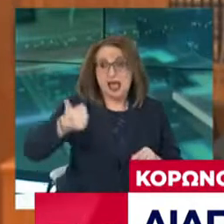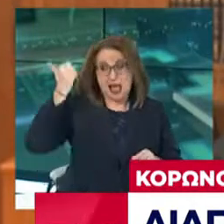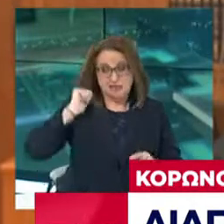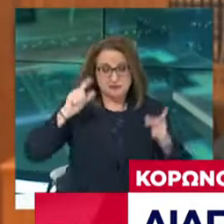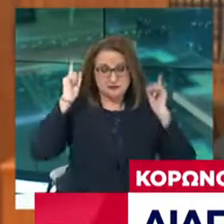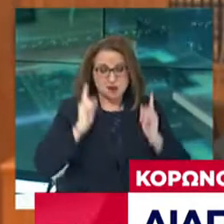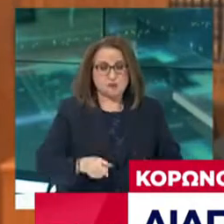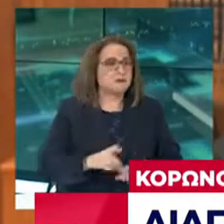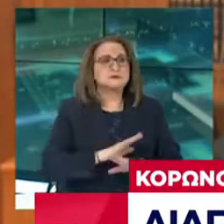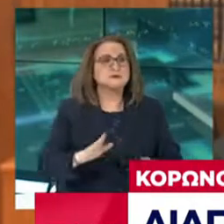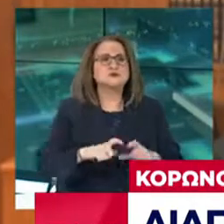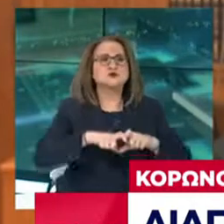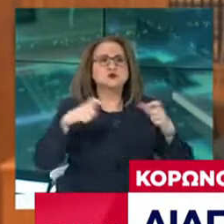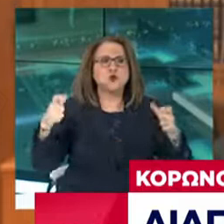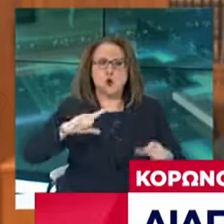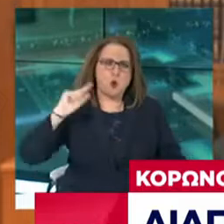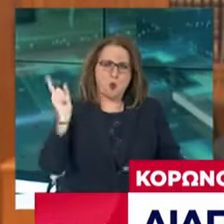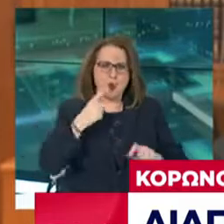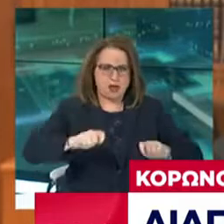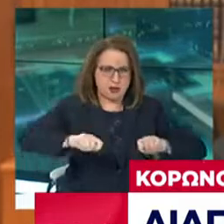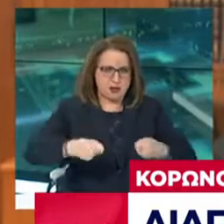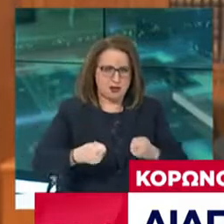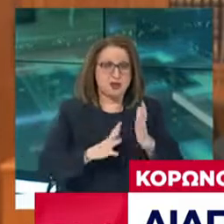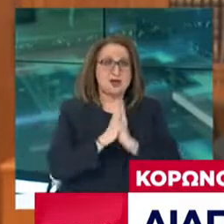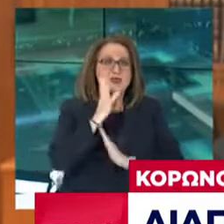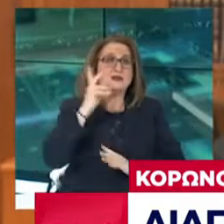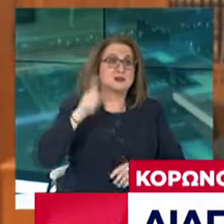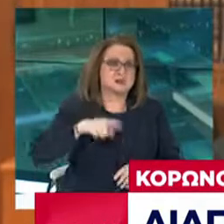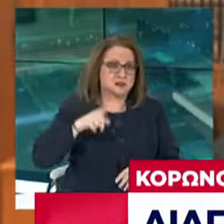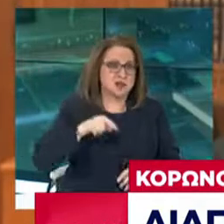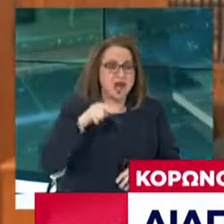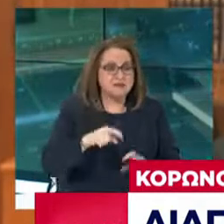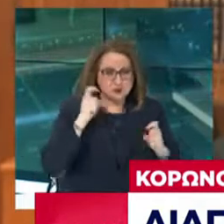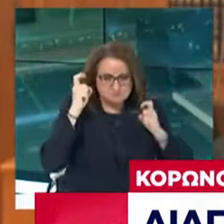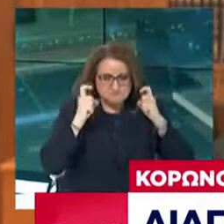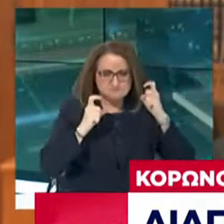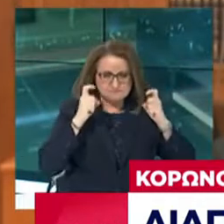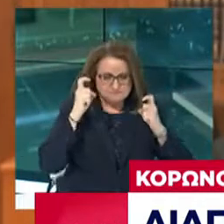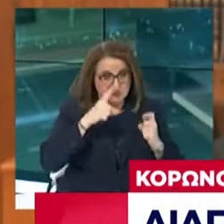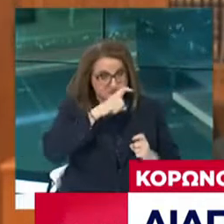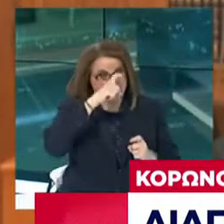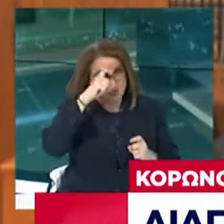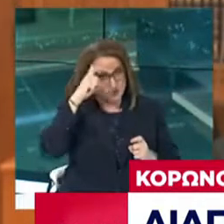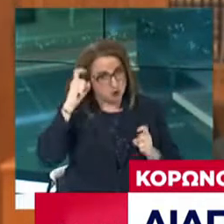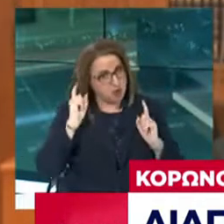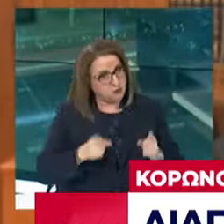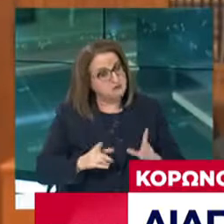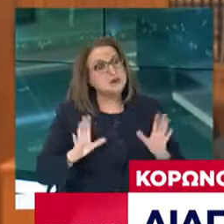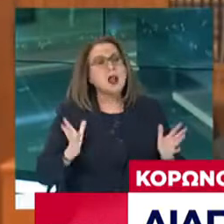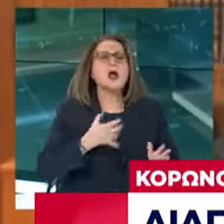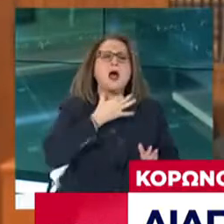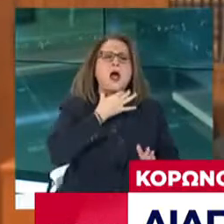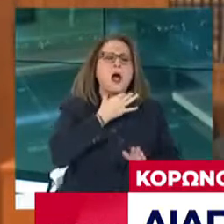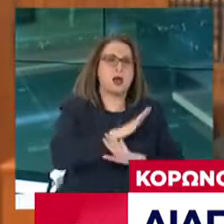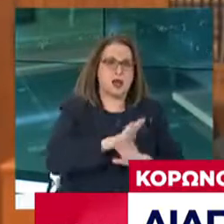μονάδες για 14 μέρες. Ήταν μια δύσκολη, αλλά αναγκαία απόφαση. Η οποία πάντως δεν θέτει σε κίνδυνο τη